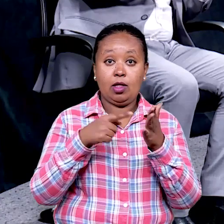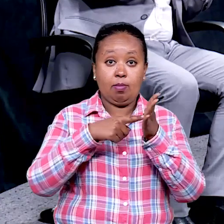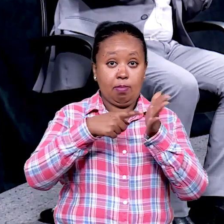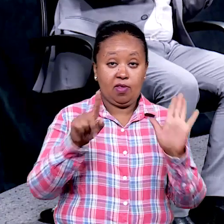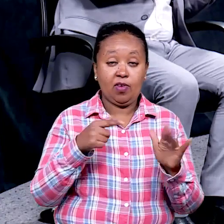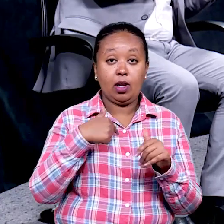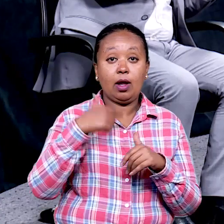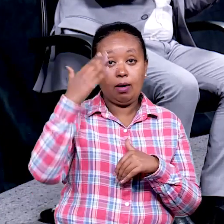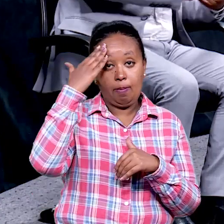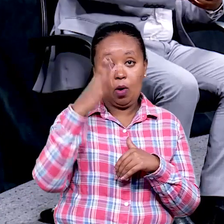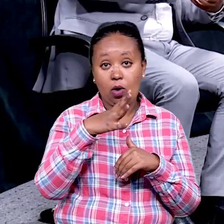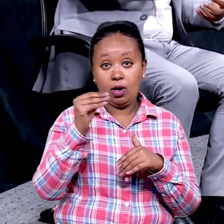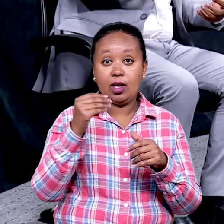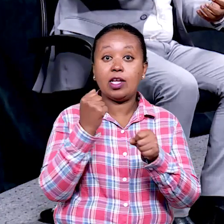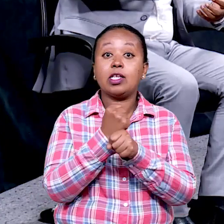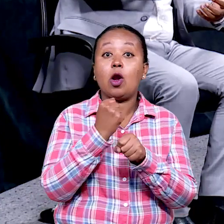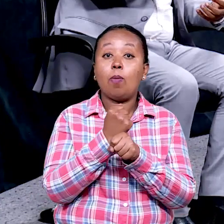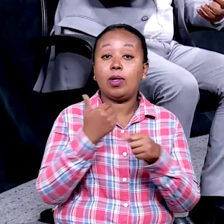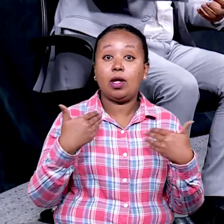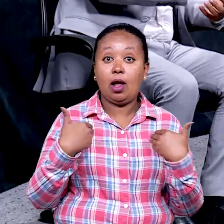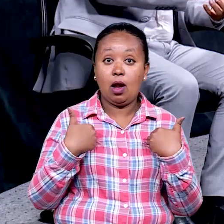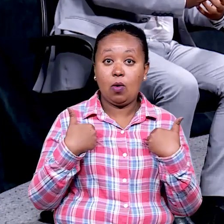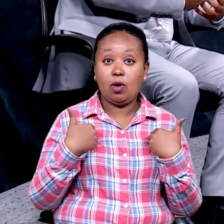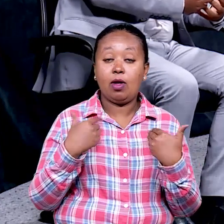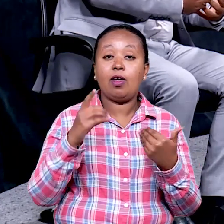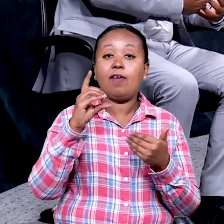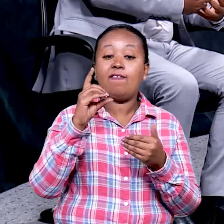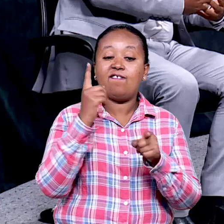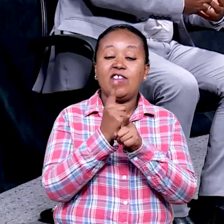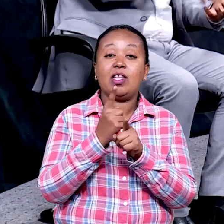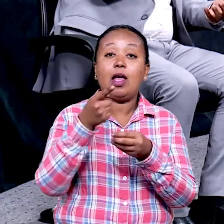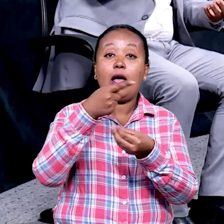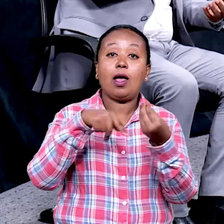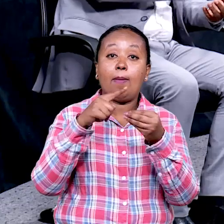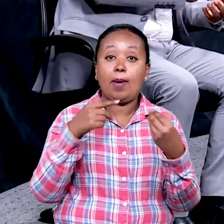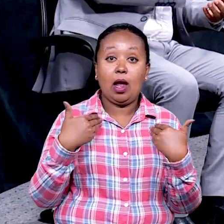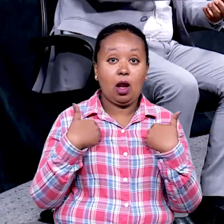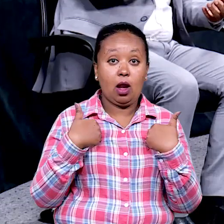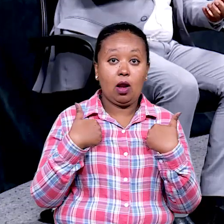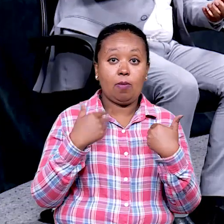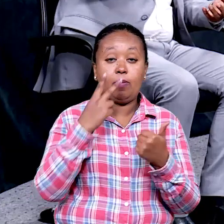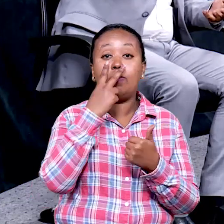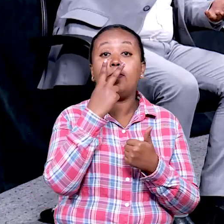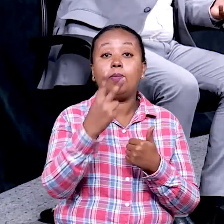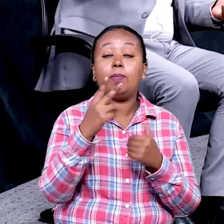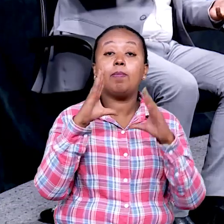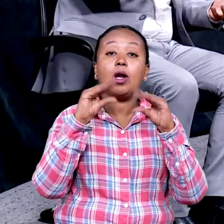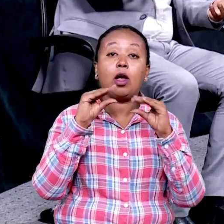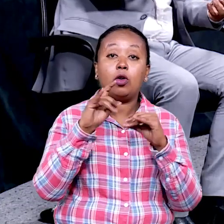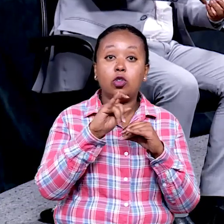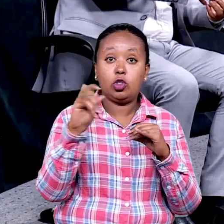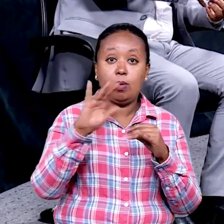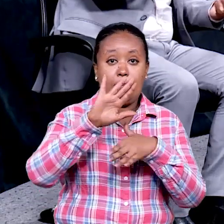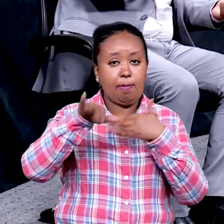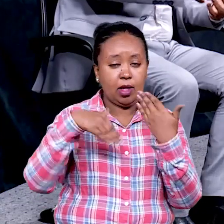ከማቀውና እየሰራሁበት ካለው ፍትህ አካባቢ ካለው አውድ አንጻር ነው መናገረው እንጂ ሚዲያ በጠቅላላ